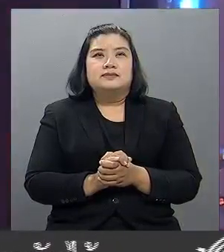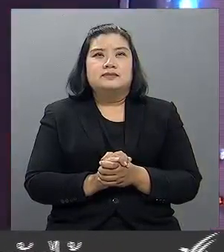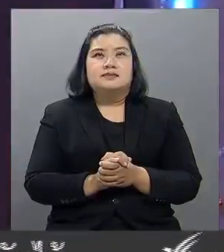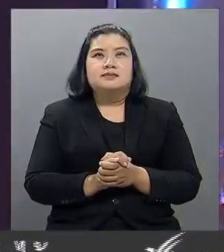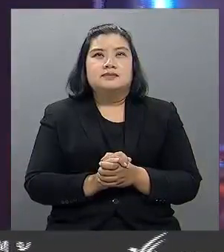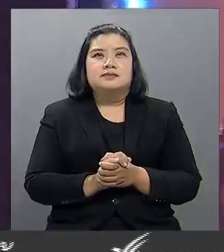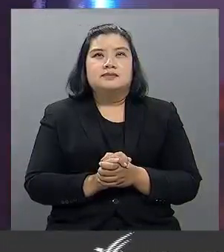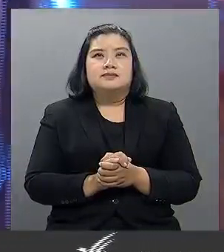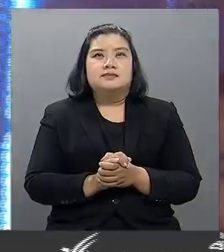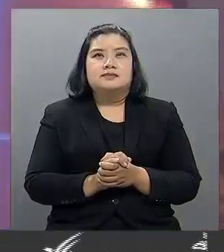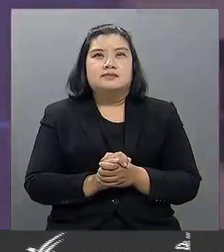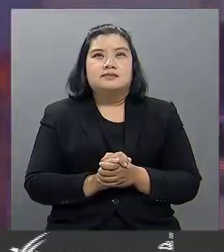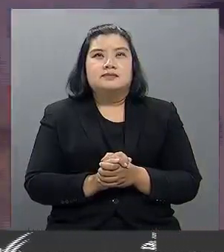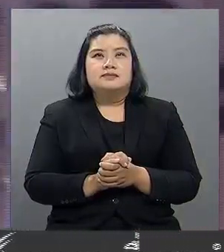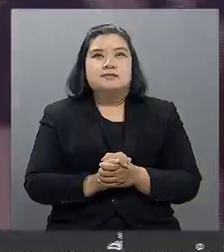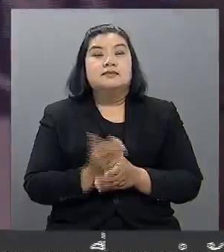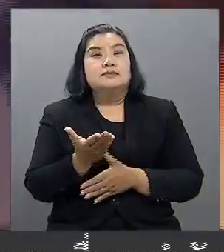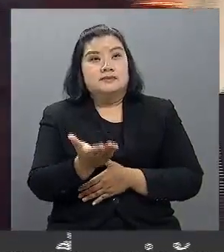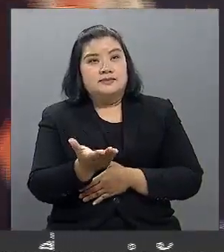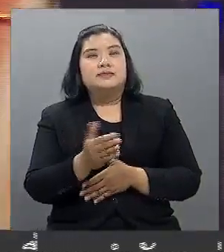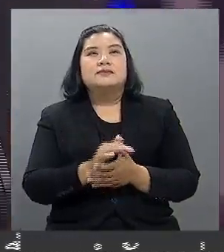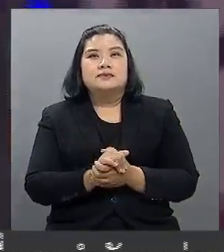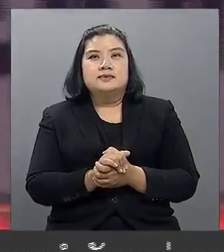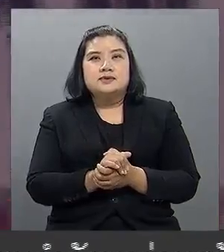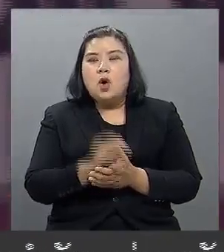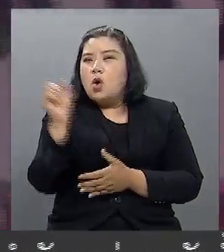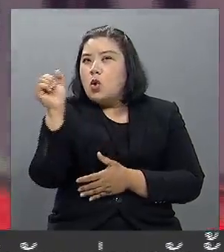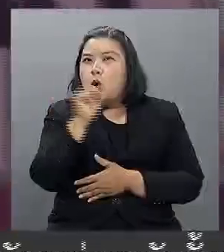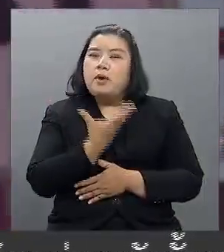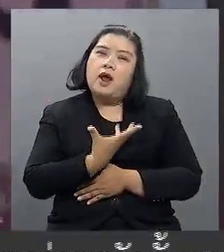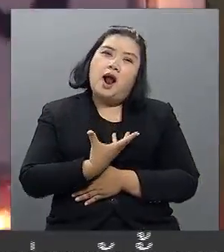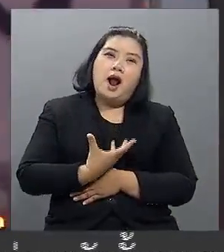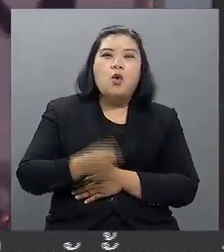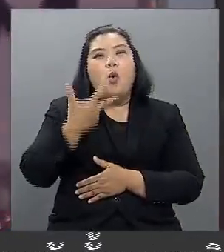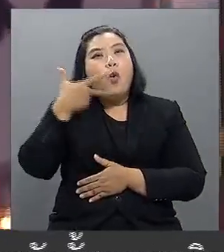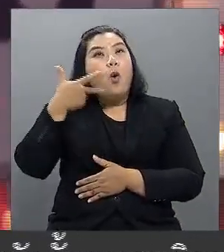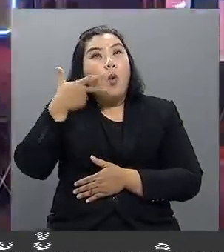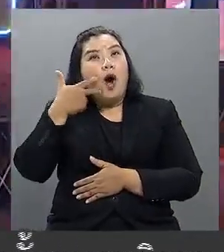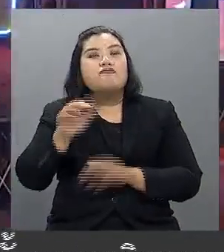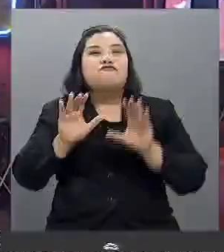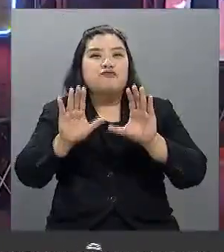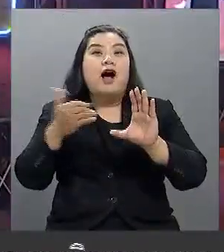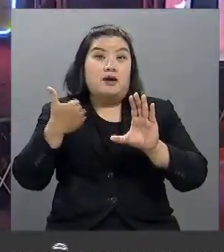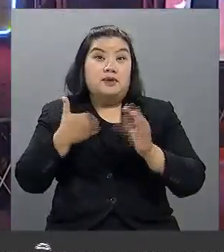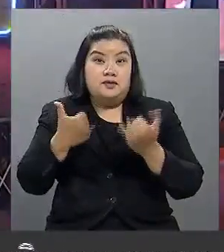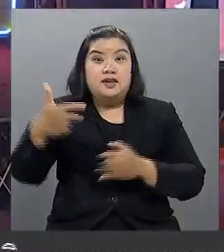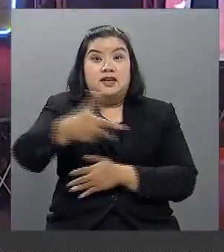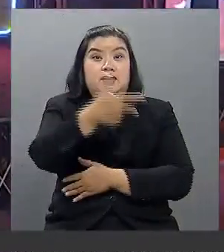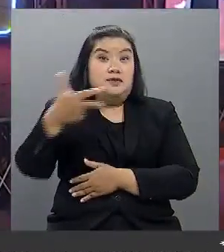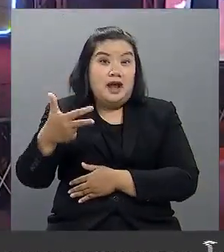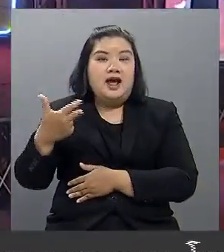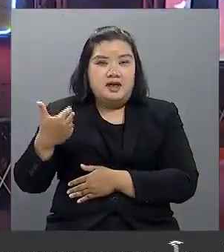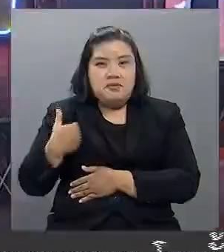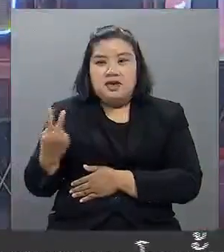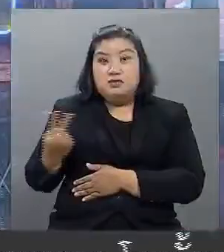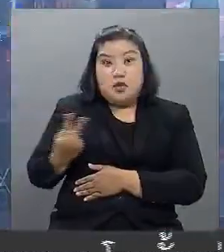้มารอเจอเกษมคมสันที่ขนเพลงเศร้าเพลงดังมาไว้ให้ฟังในสารพันลั่นทุ่งบางเขนพร้อมกับคู่ขวัญตัวจริงบุญต